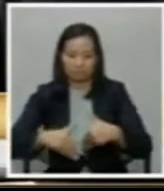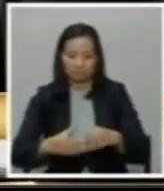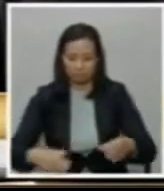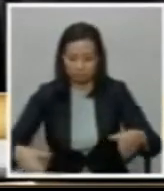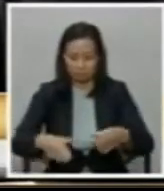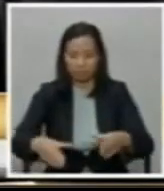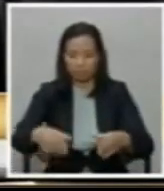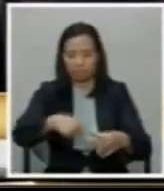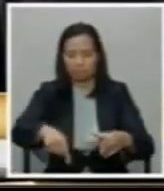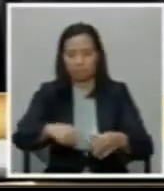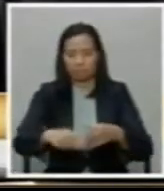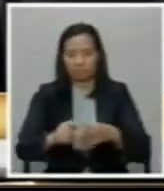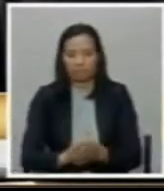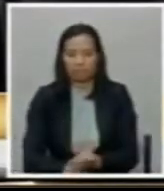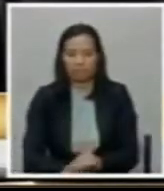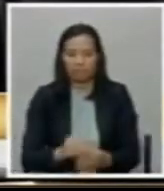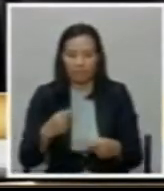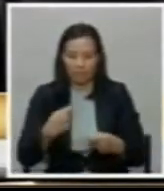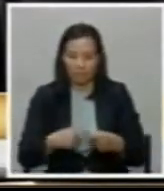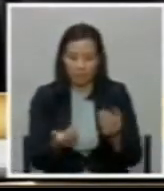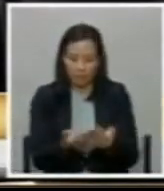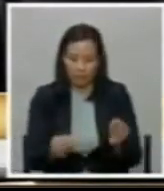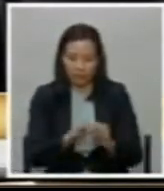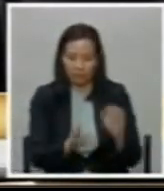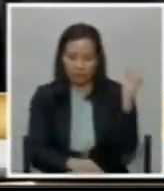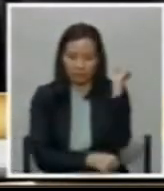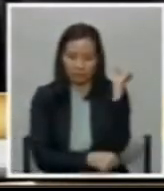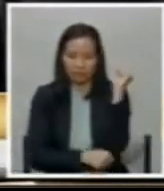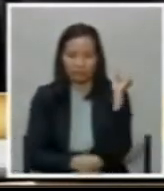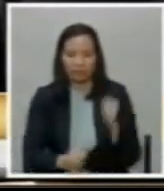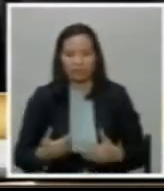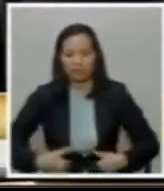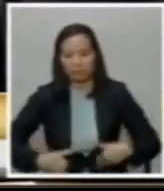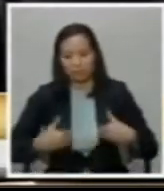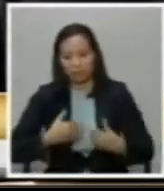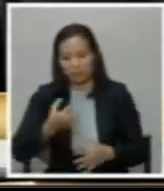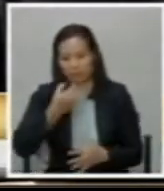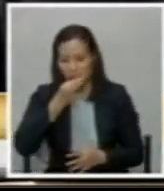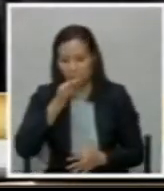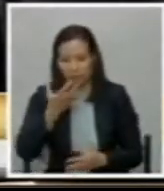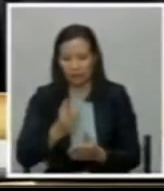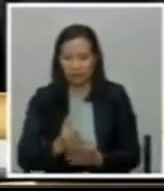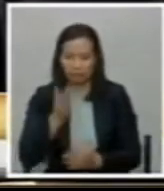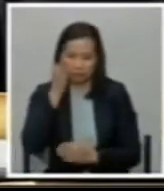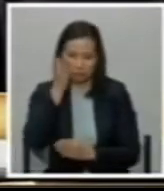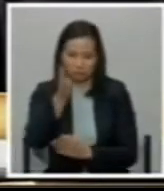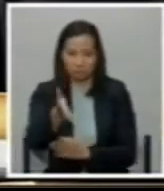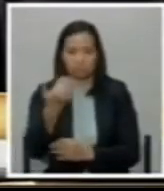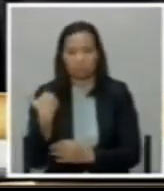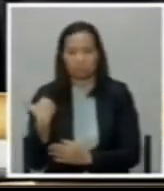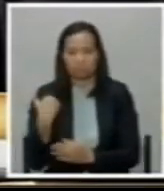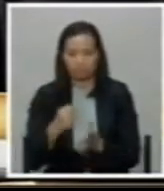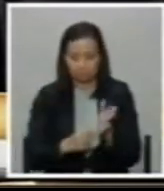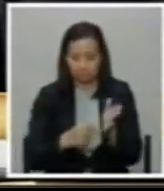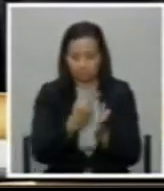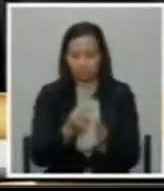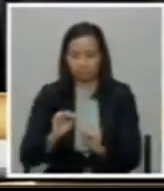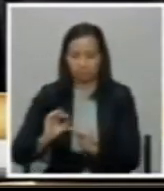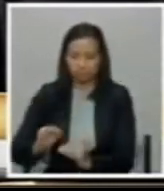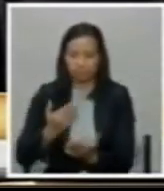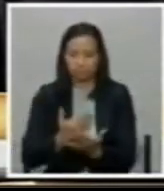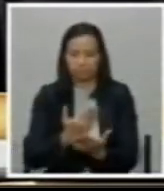ลุ่มที่มีความยากลำบากในการดำรงชีพแล้วก็ไม่ค่อยมองอนาคตเนี่ยได้มีการเริ่มต้นนะ